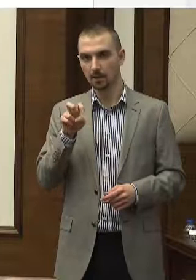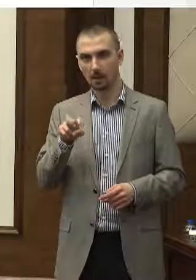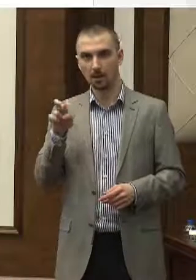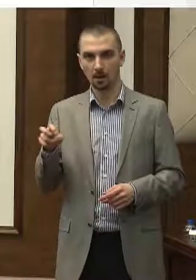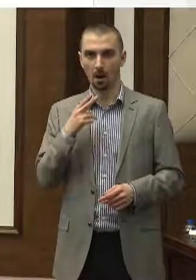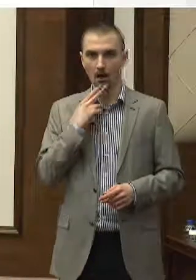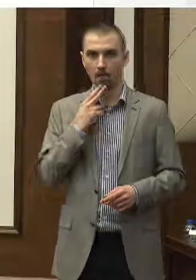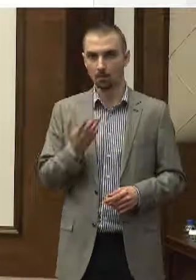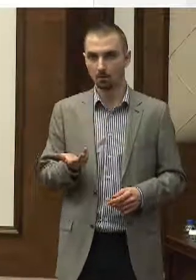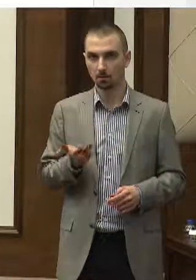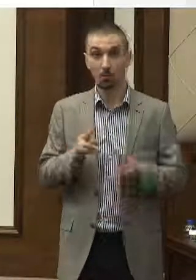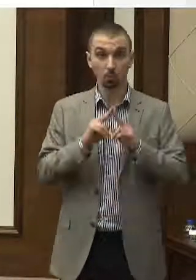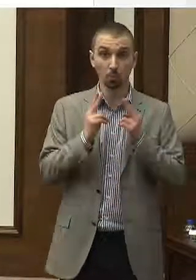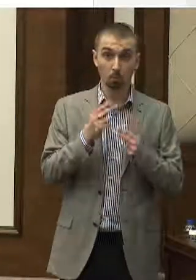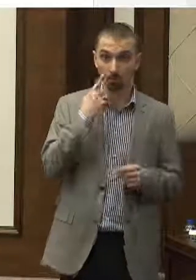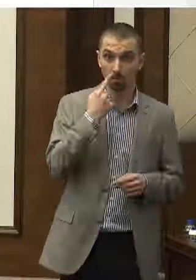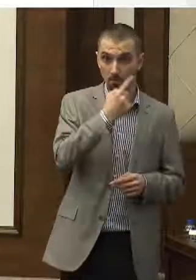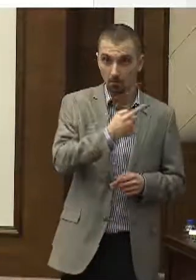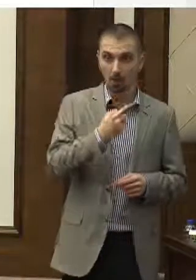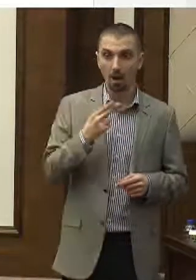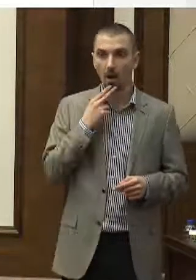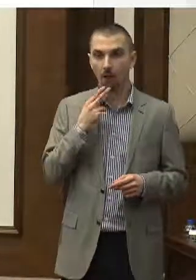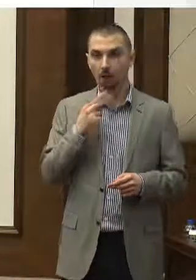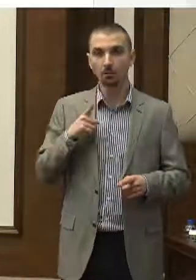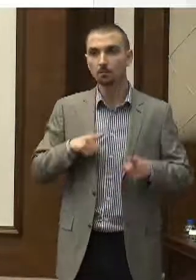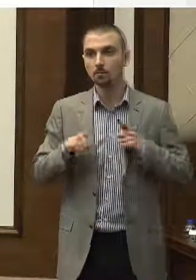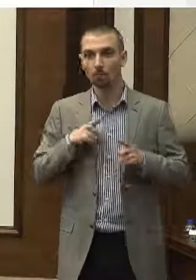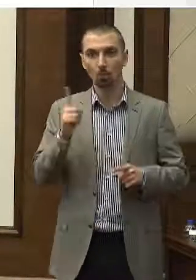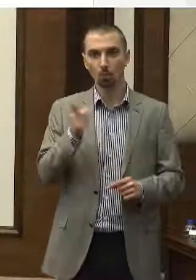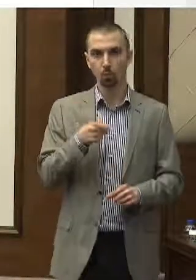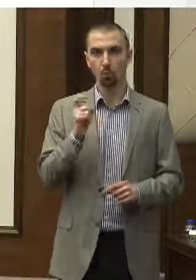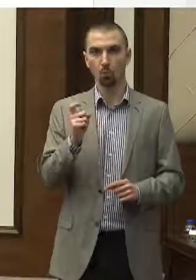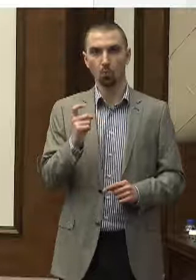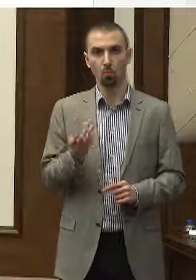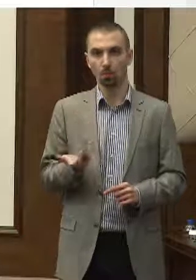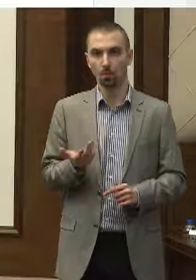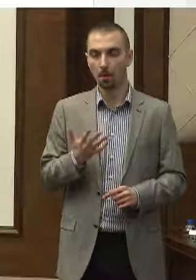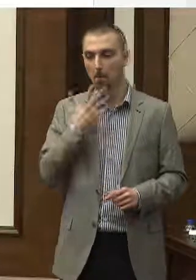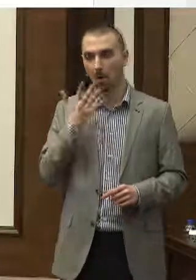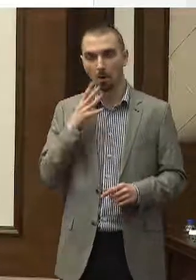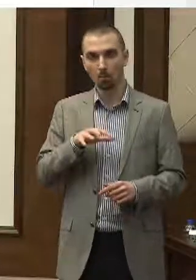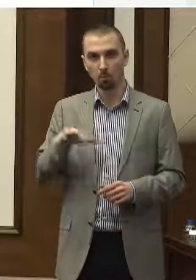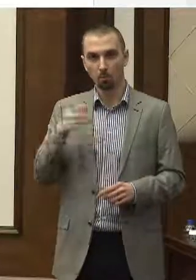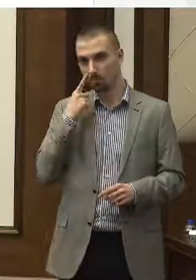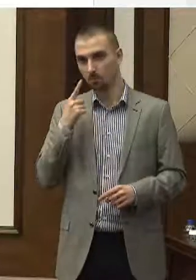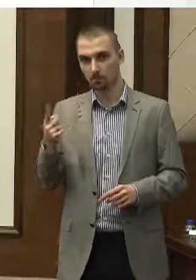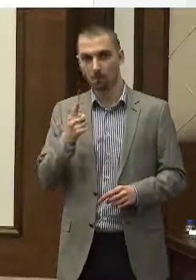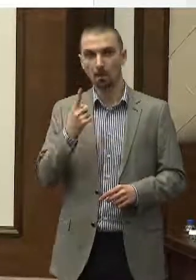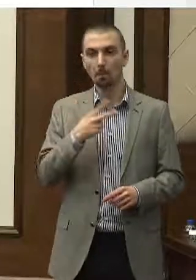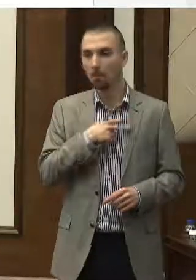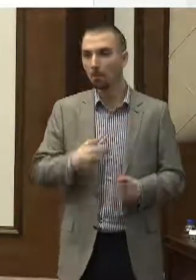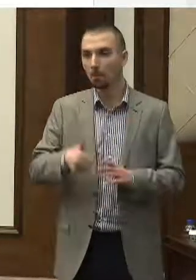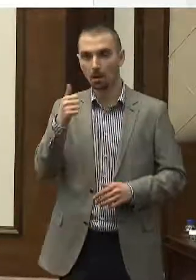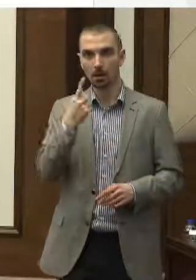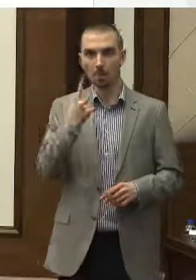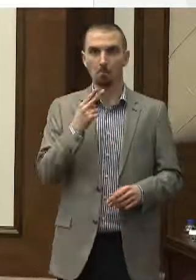%2.86'sı kadın. Oysa dünyada kadın temsili ortalaması %9. Marmara bölgesinde yalnızca bir kadın belediye